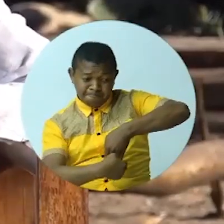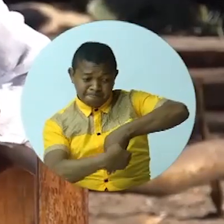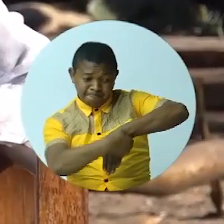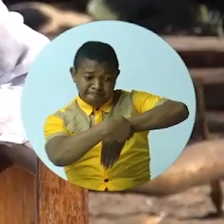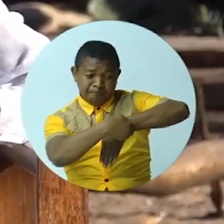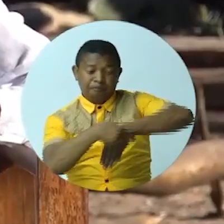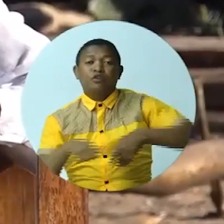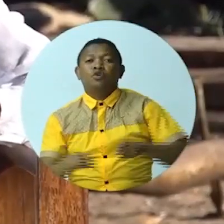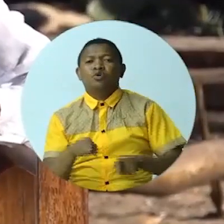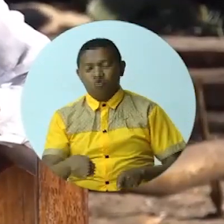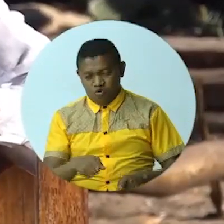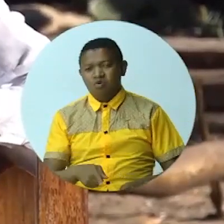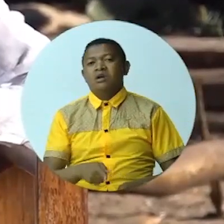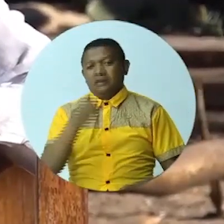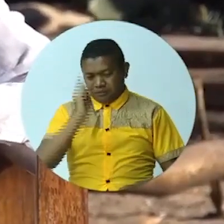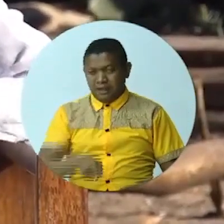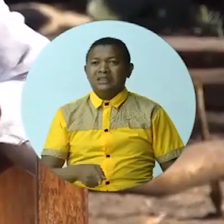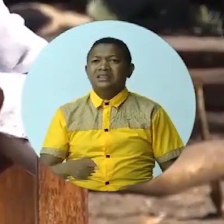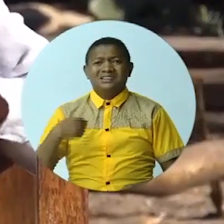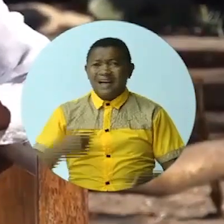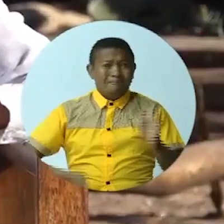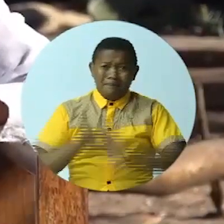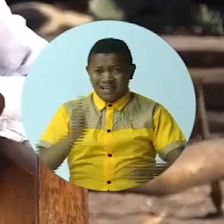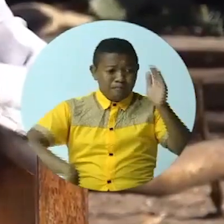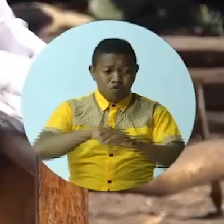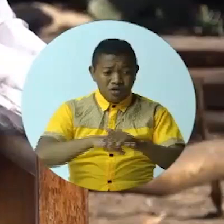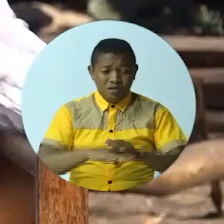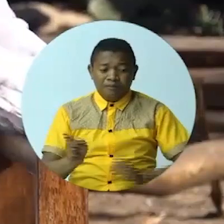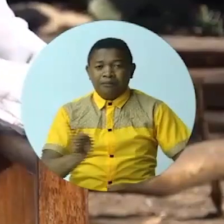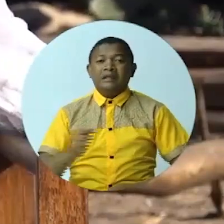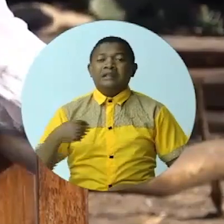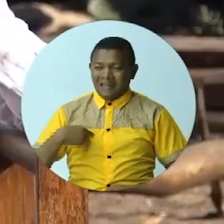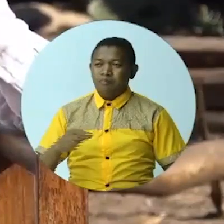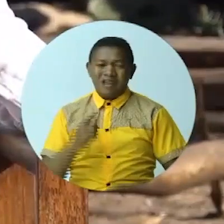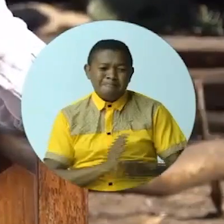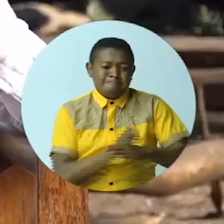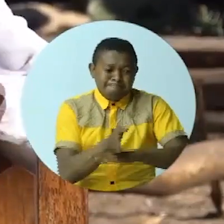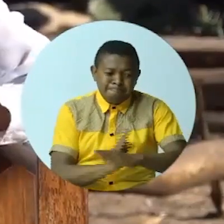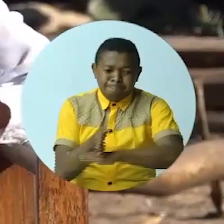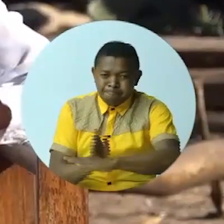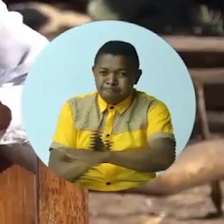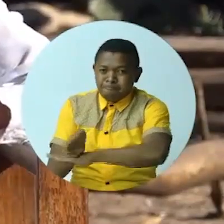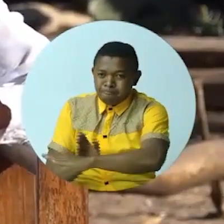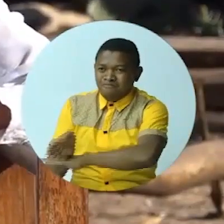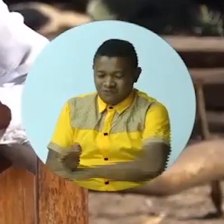dia anisan'ny manana sy misy ny asa fanamboaran-dalana lehibe